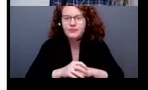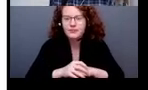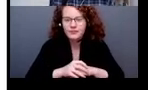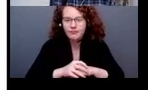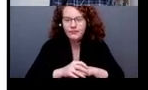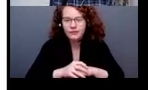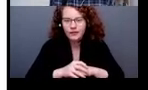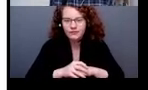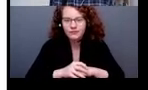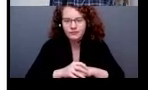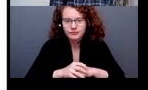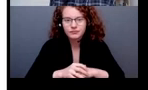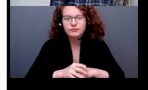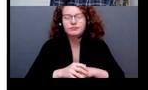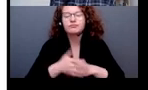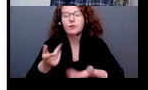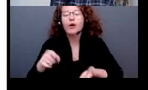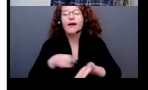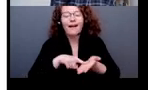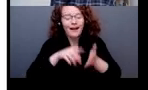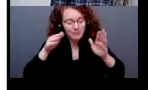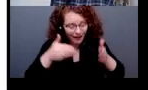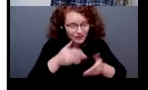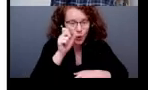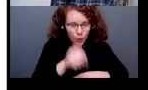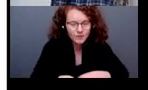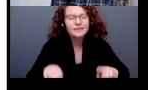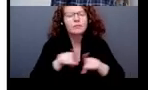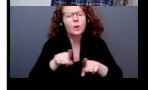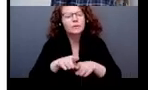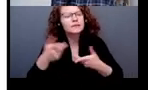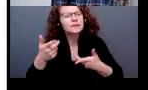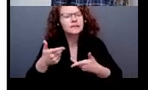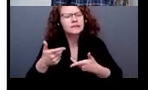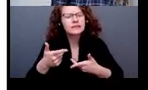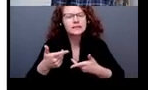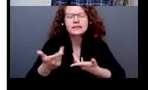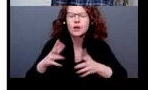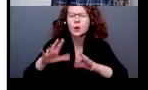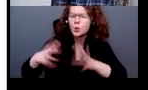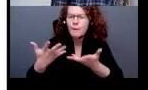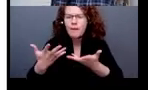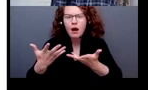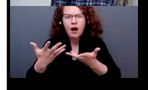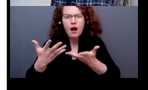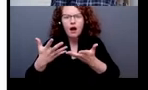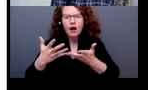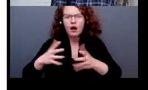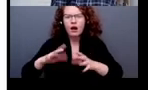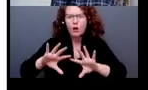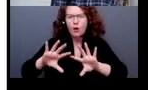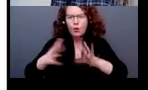à une question au-delà de la réparation qui nous intéresse dans cette présentation, c'est celle des choix formels et comment on restitue les